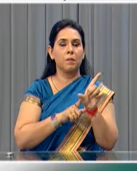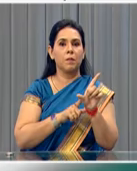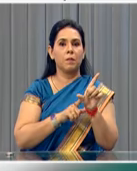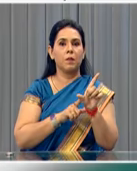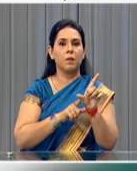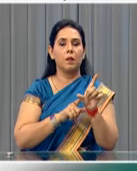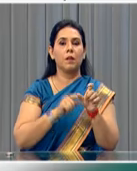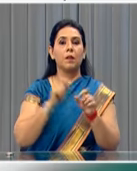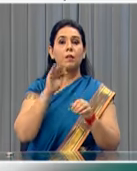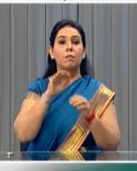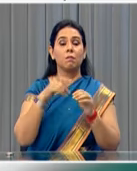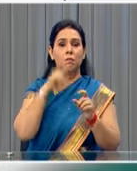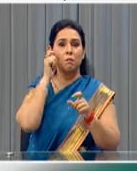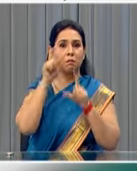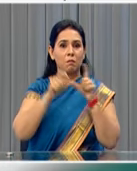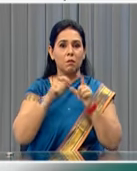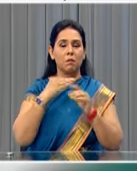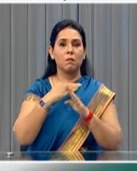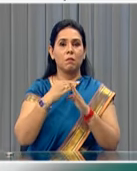जन भागीदारी